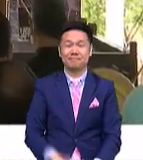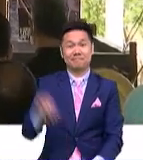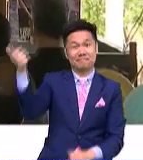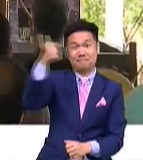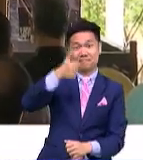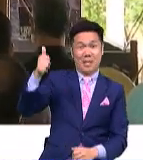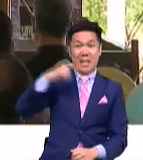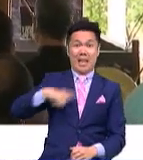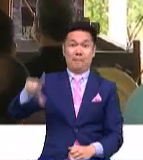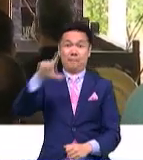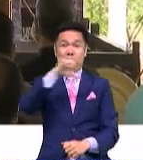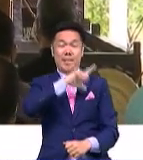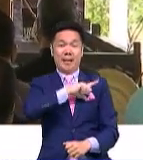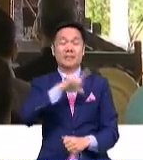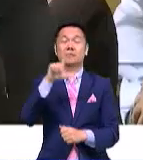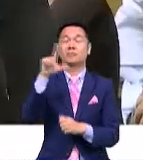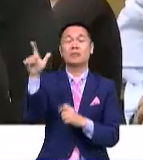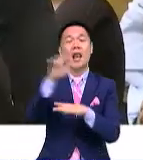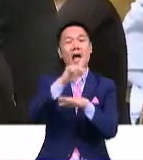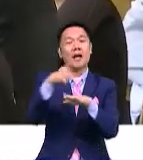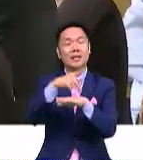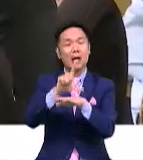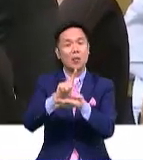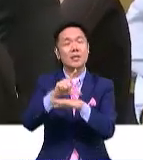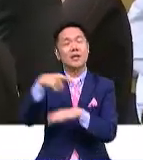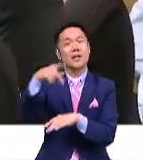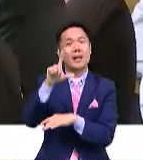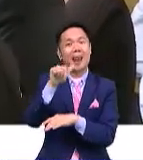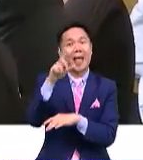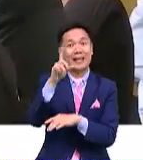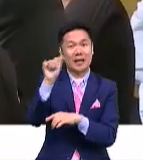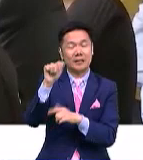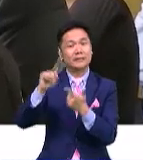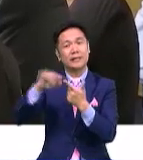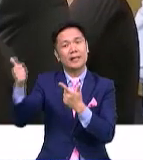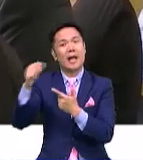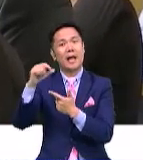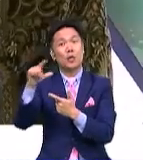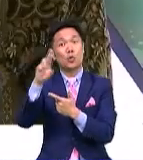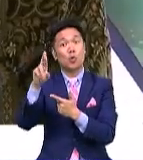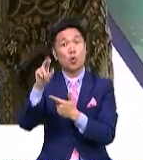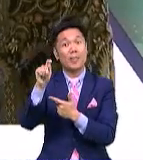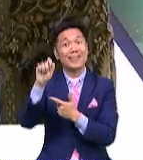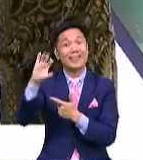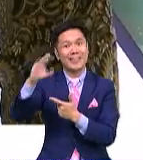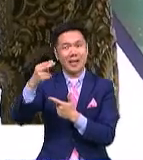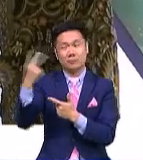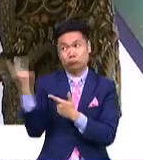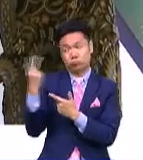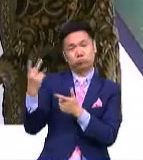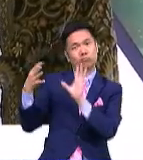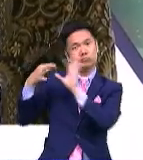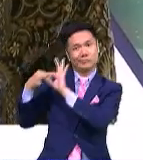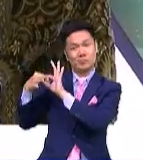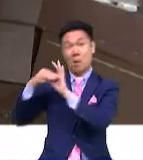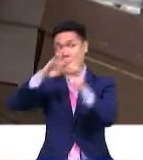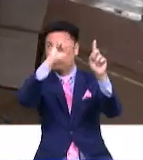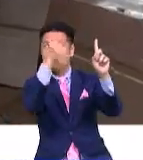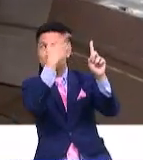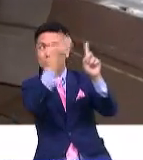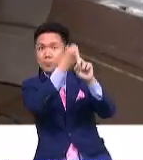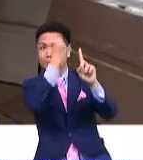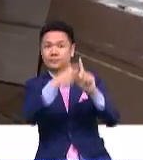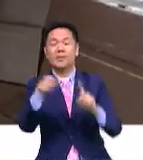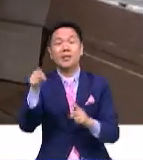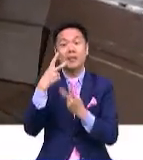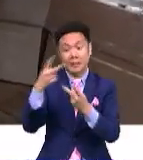Lembaga Pembangunan Langkawi Lada bersama DXN Agrotech Chamber Heart kini bekerjasama bagi tujuan itu. Air